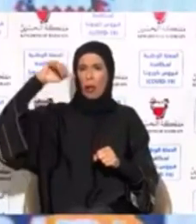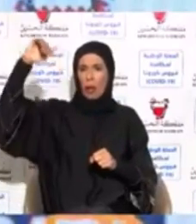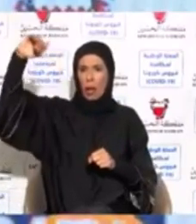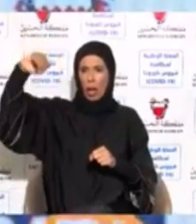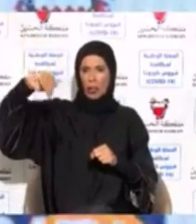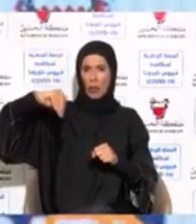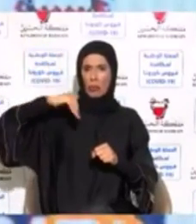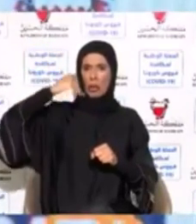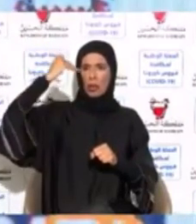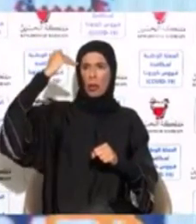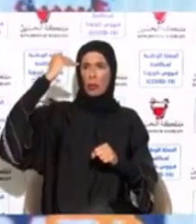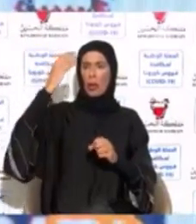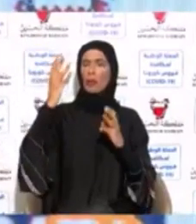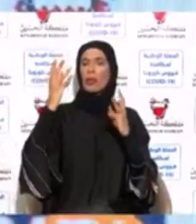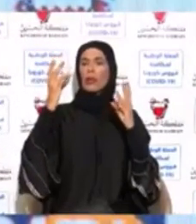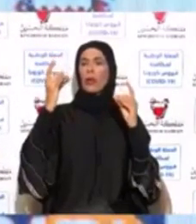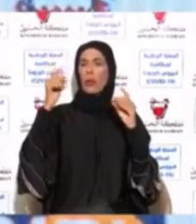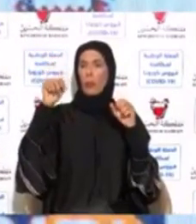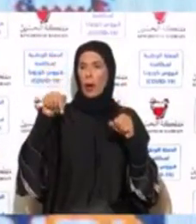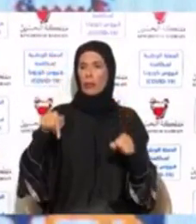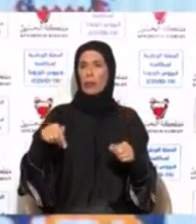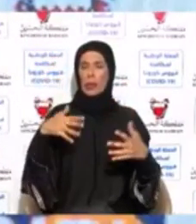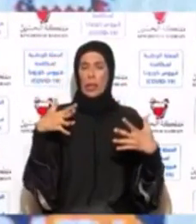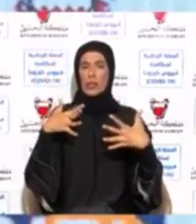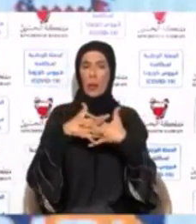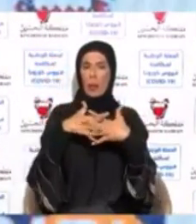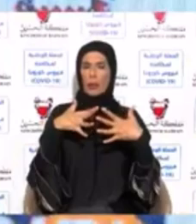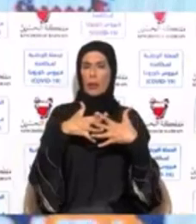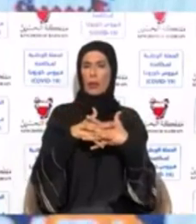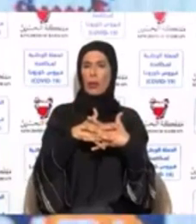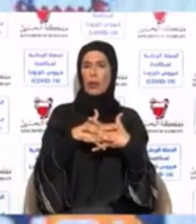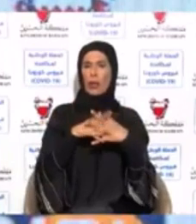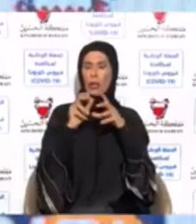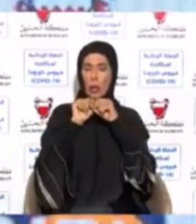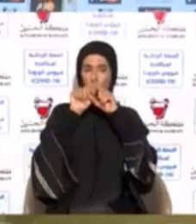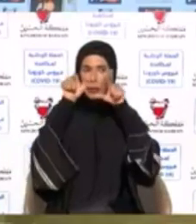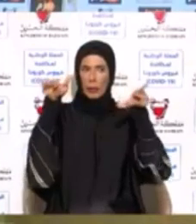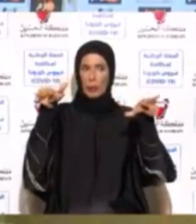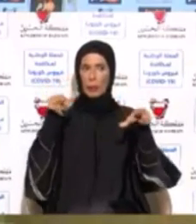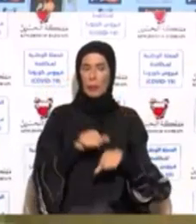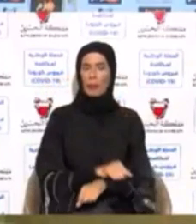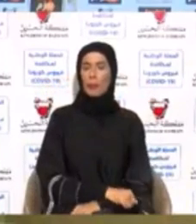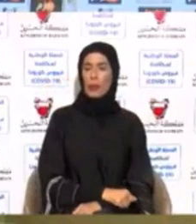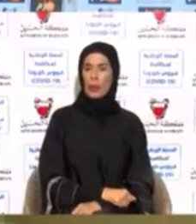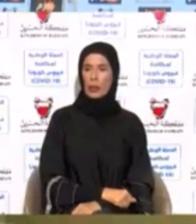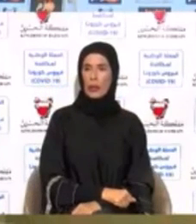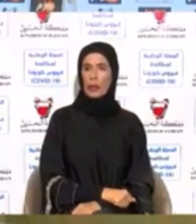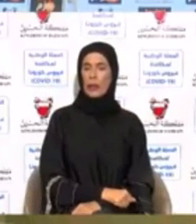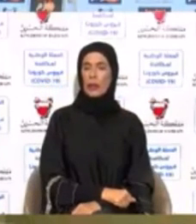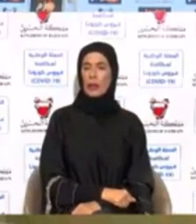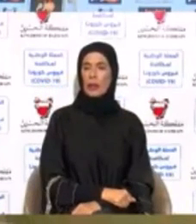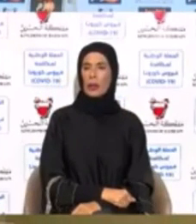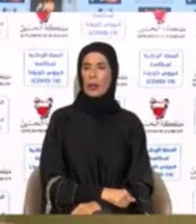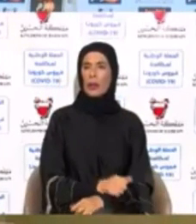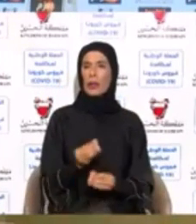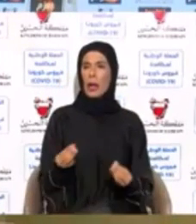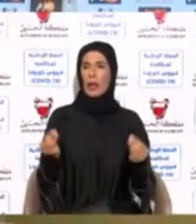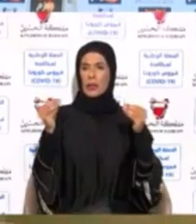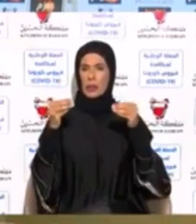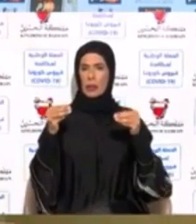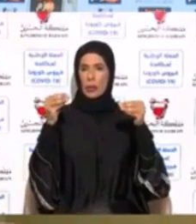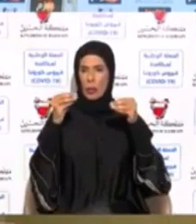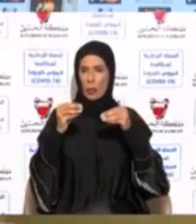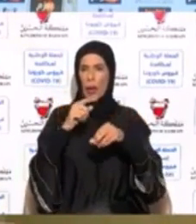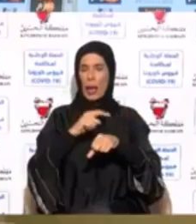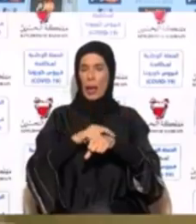من الخارج وليس من التجمعات، الرجاء التوضيح في هذا الموضوع. بالنسبة لزيادة الحالات